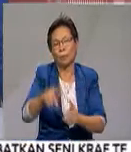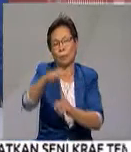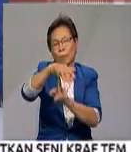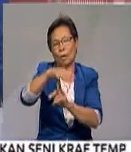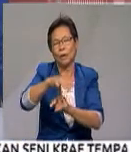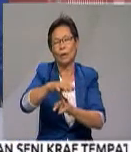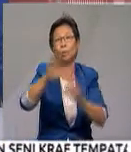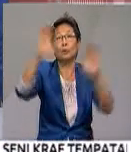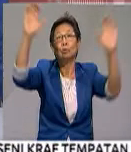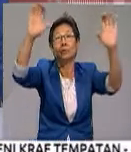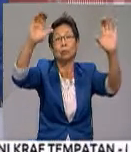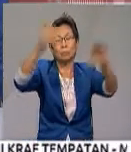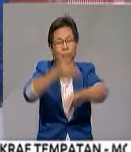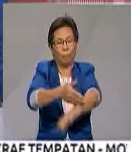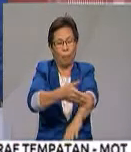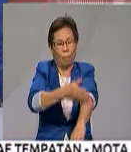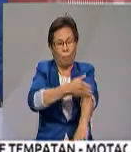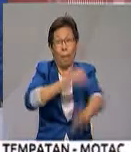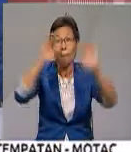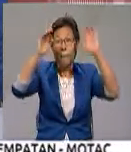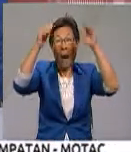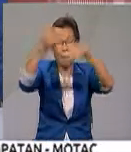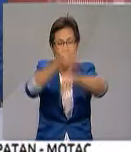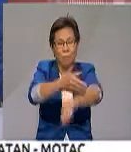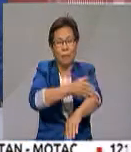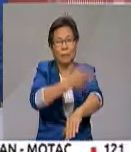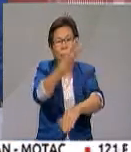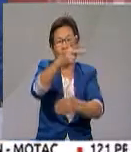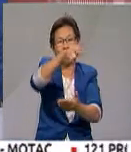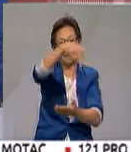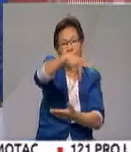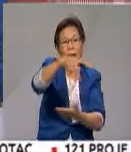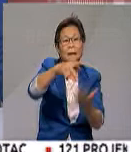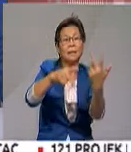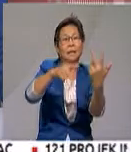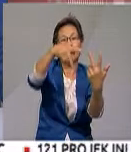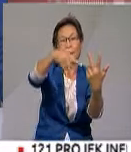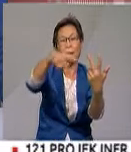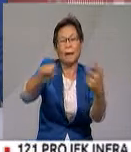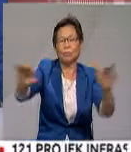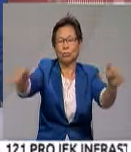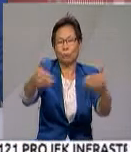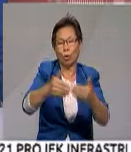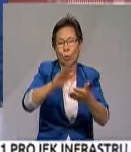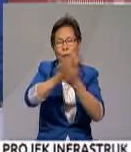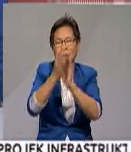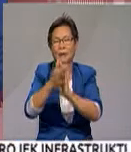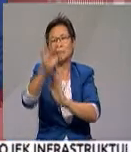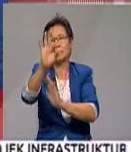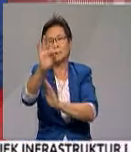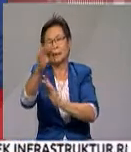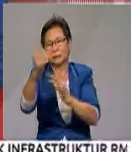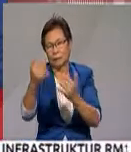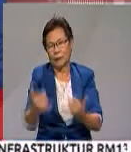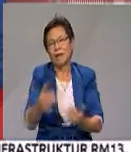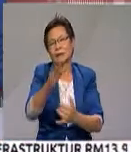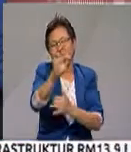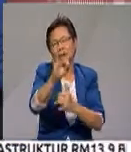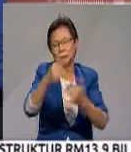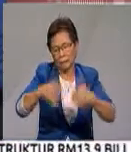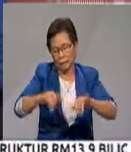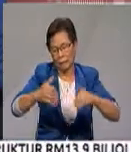Keadaan cuaca yang semakin baik di Pahang membolehkan 3 pusat pemindahan sementara PPS ditutup menjadikan 9 masih